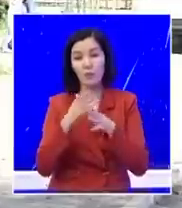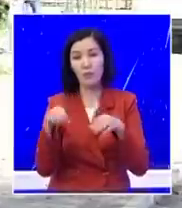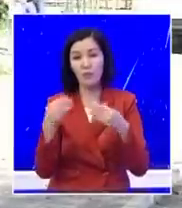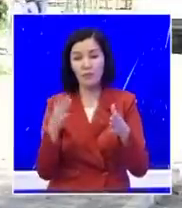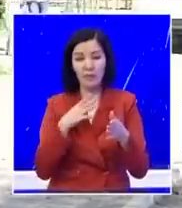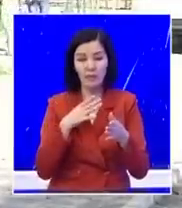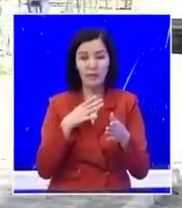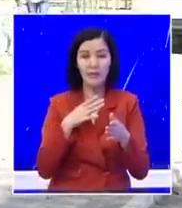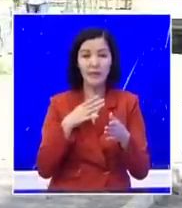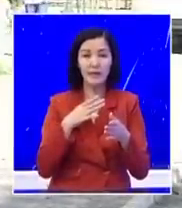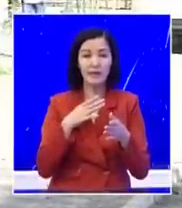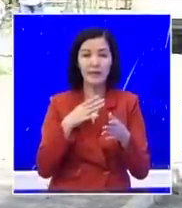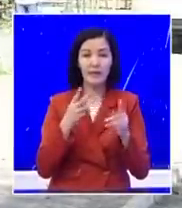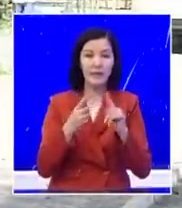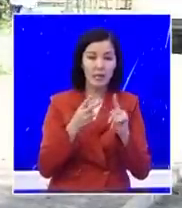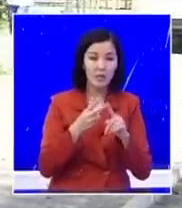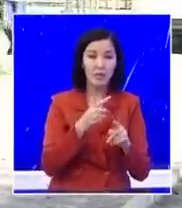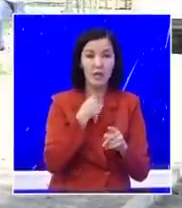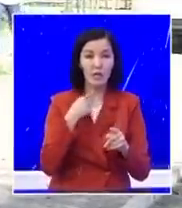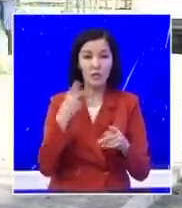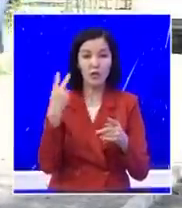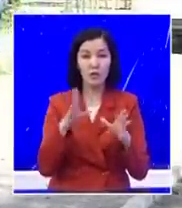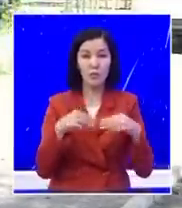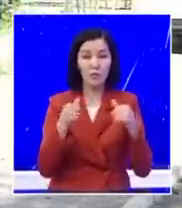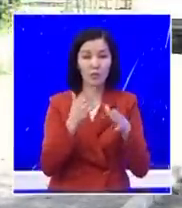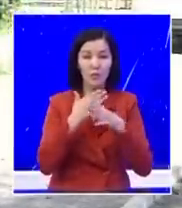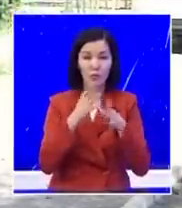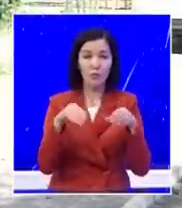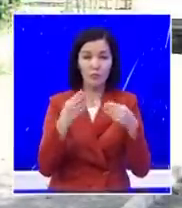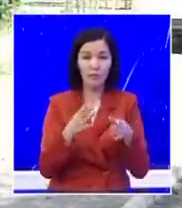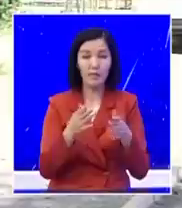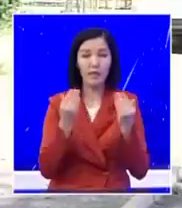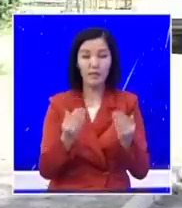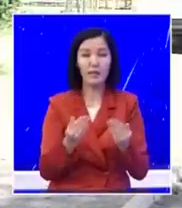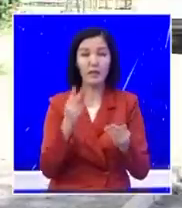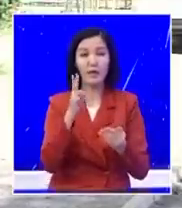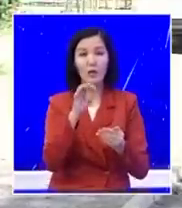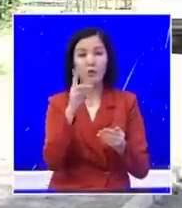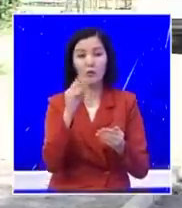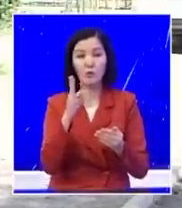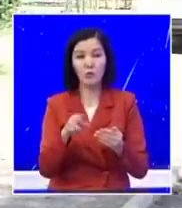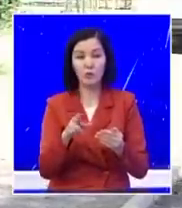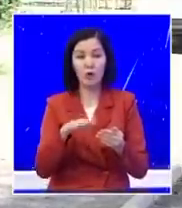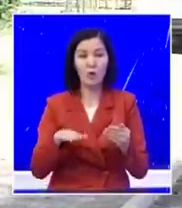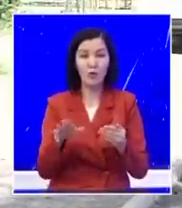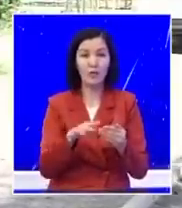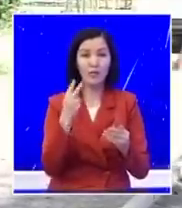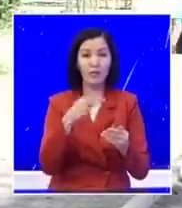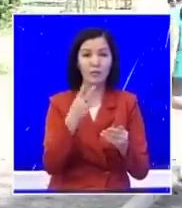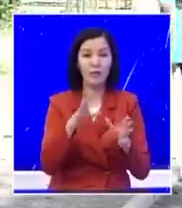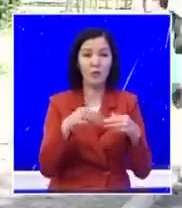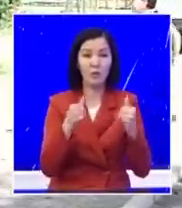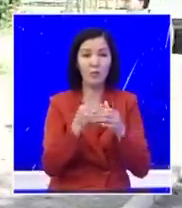жасадық. Талуран қаласында 20 шақты жанияға. Енді Көксу ауданында бүгін